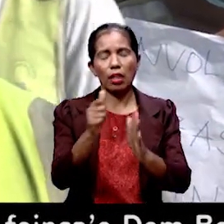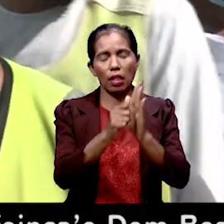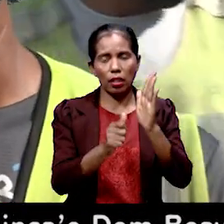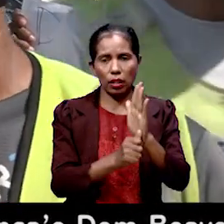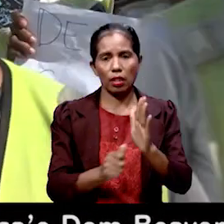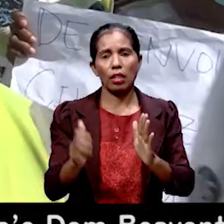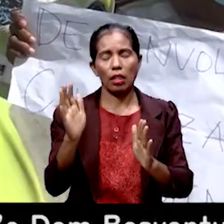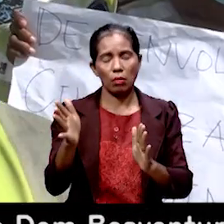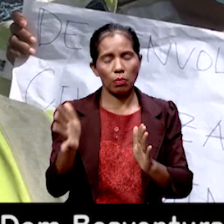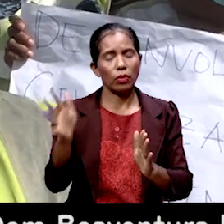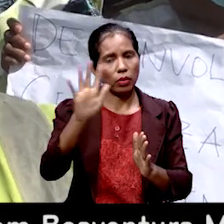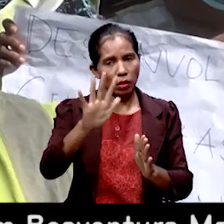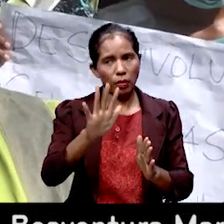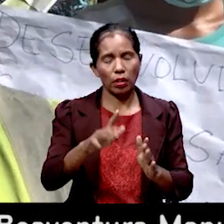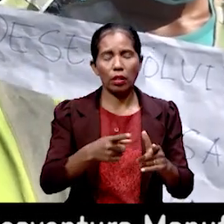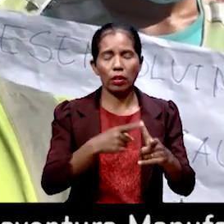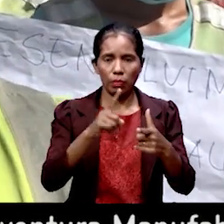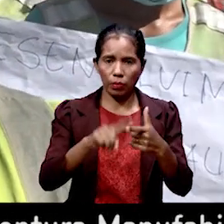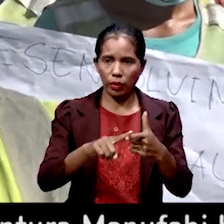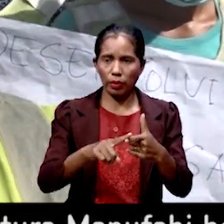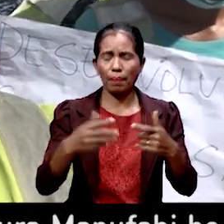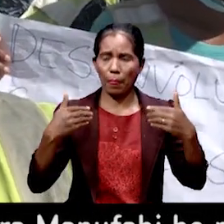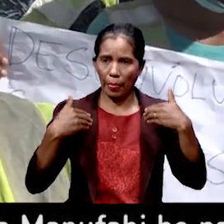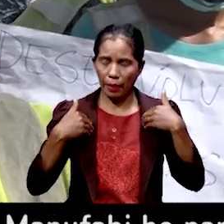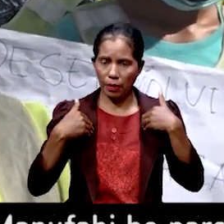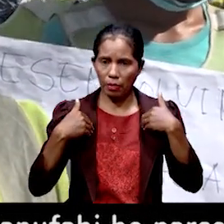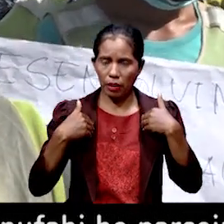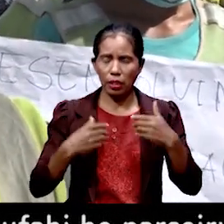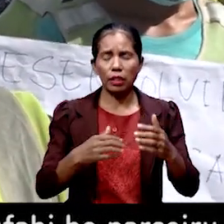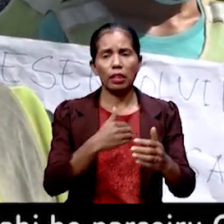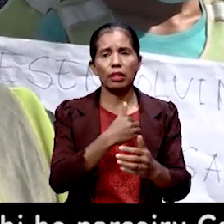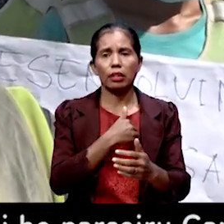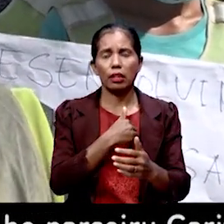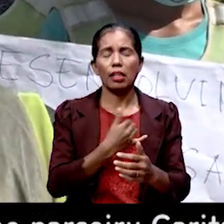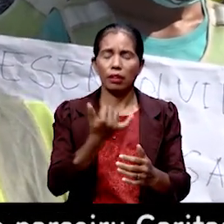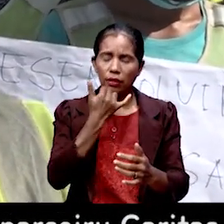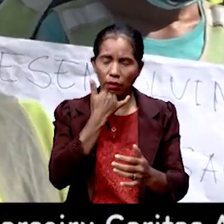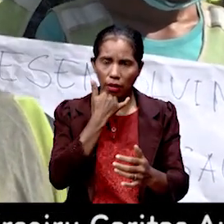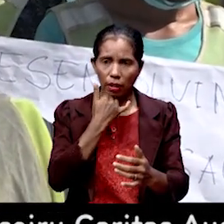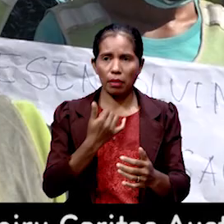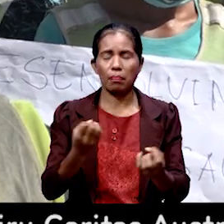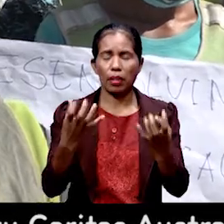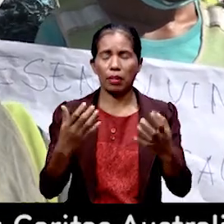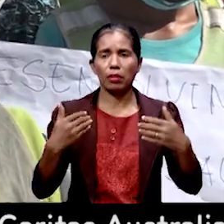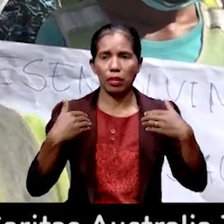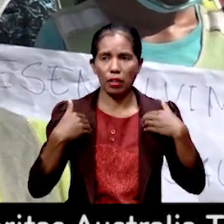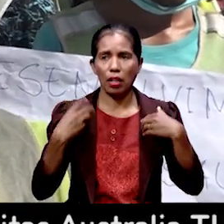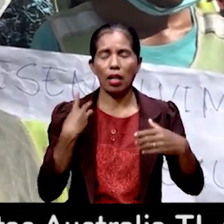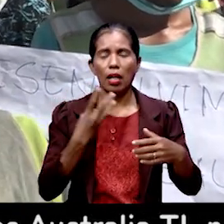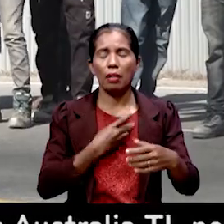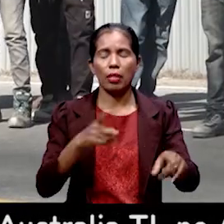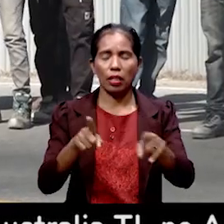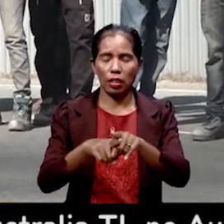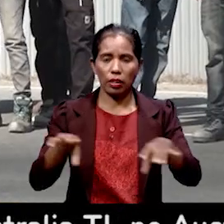55 nomos ihamos irregular daras barak nebek sehi relasaun ba ami nura